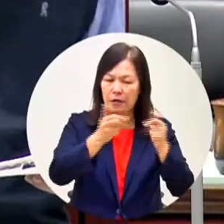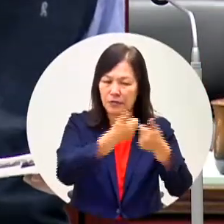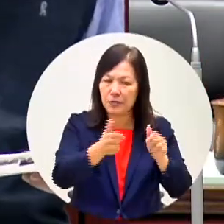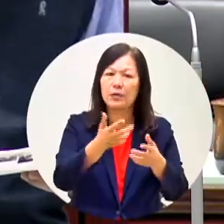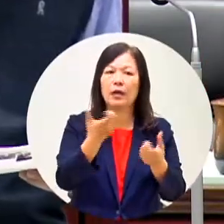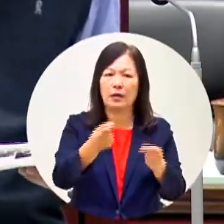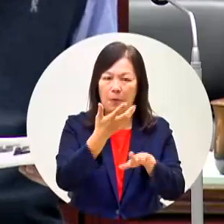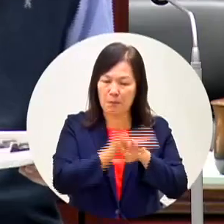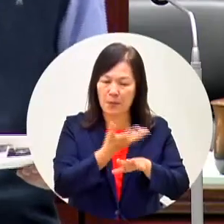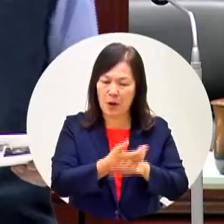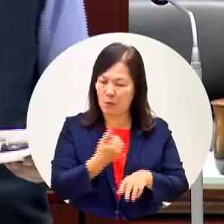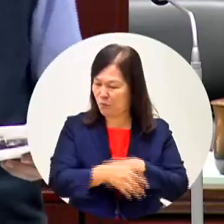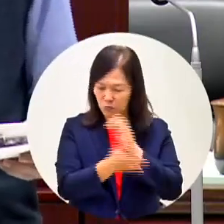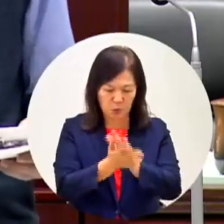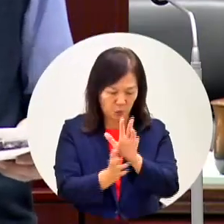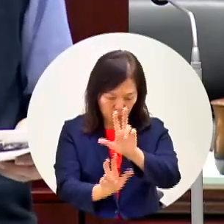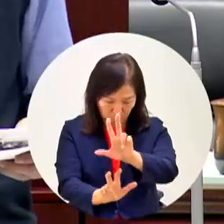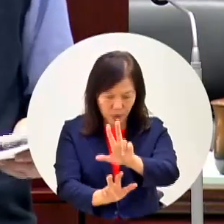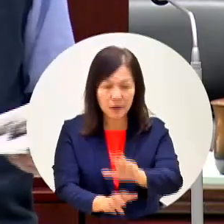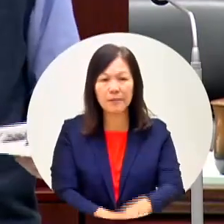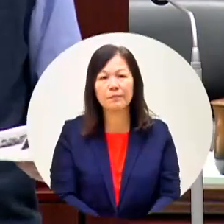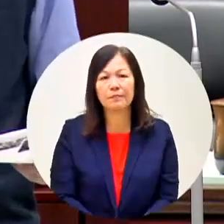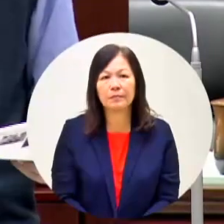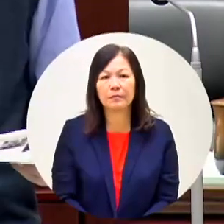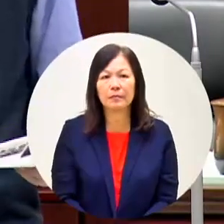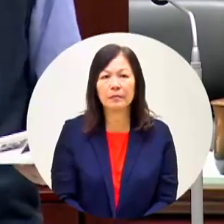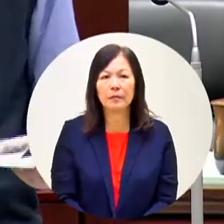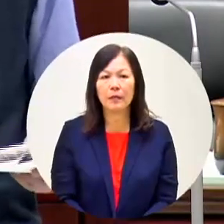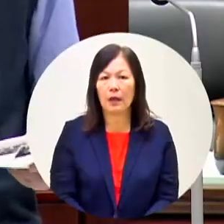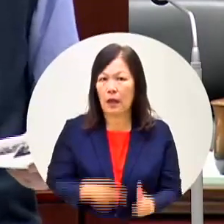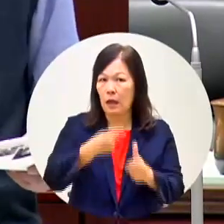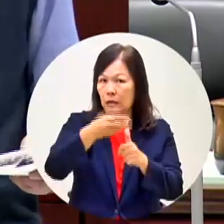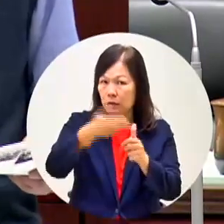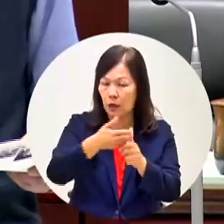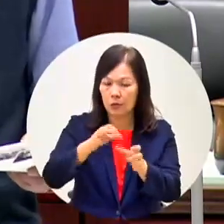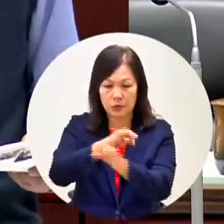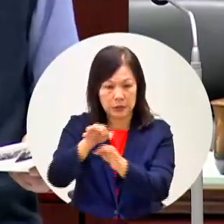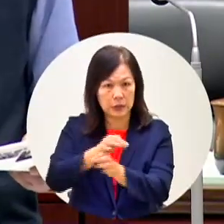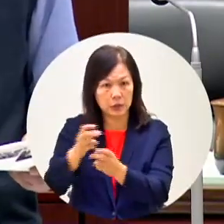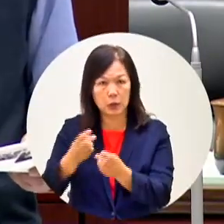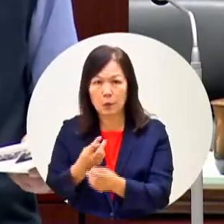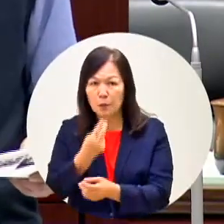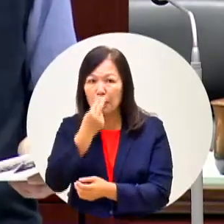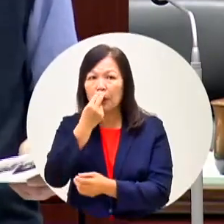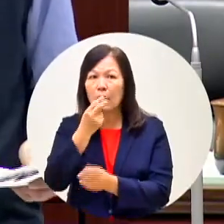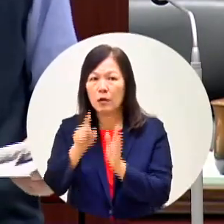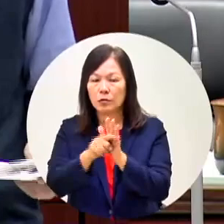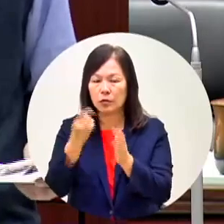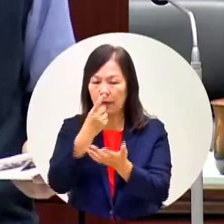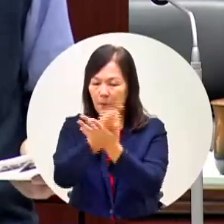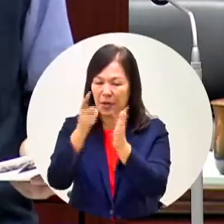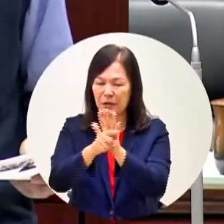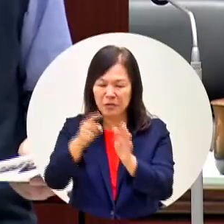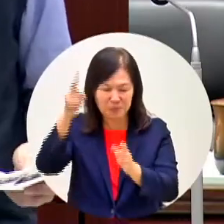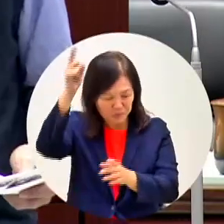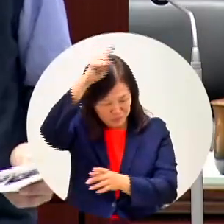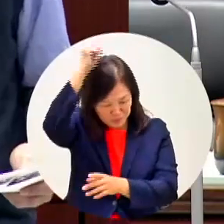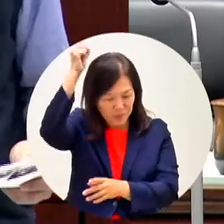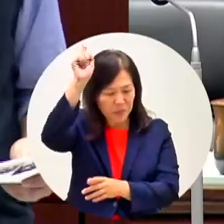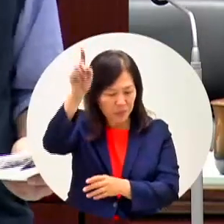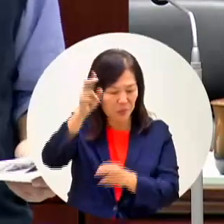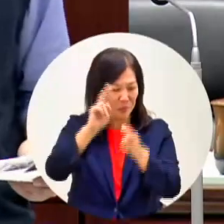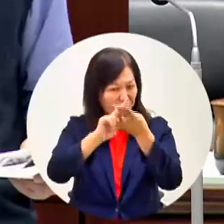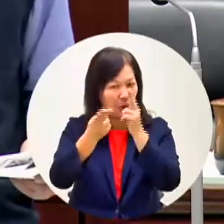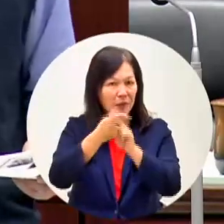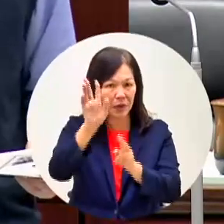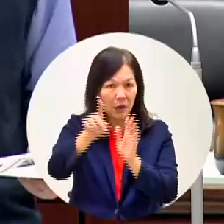那教育、经济、空气，我们高雄人脑袋上有一把剑悬着，这把剑拿开，高雄这